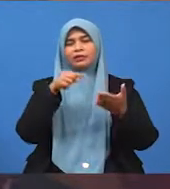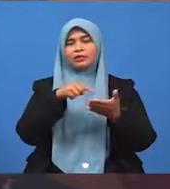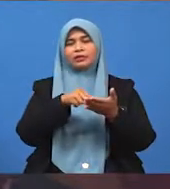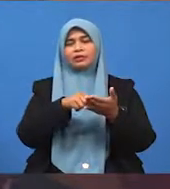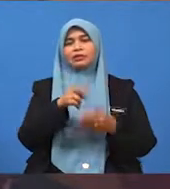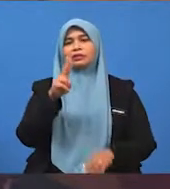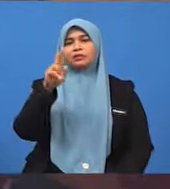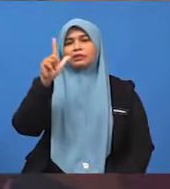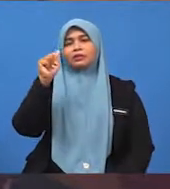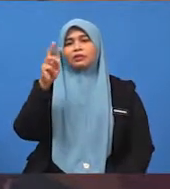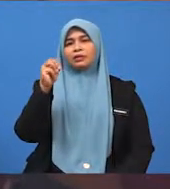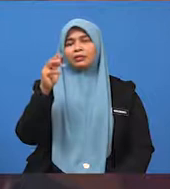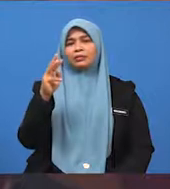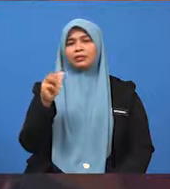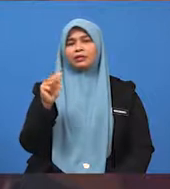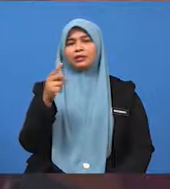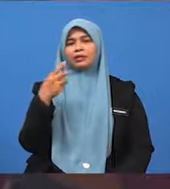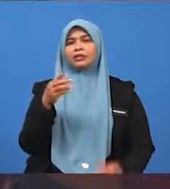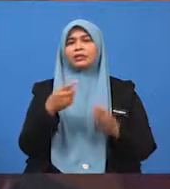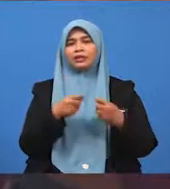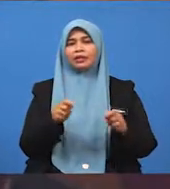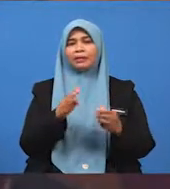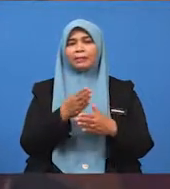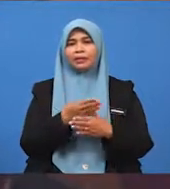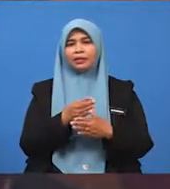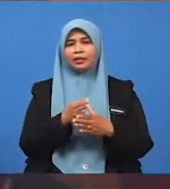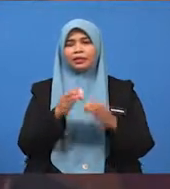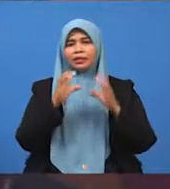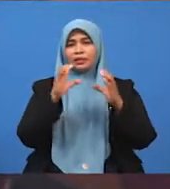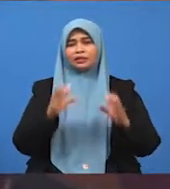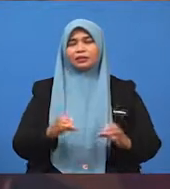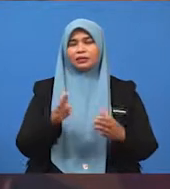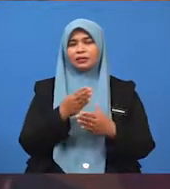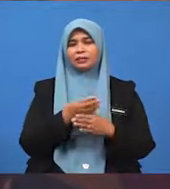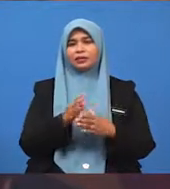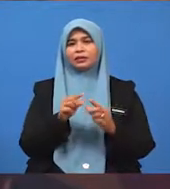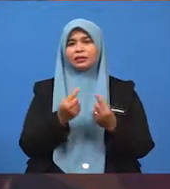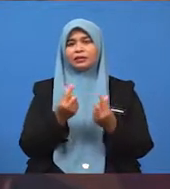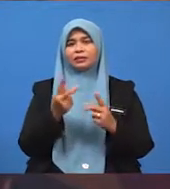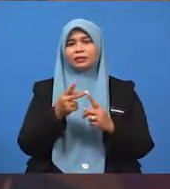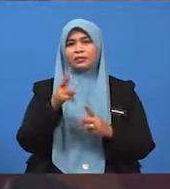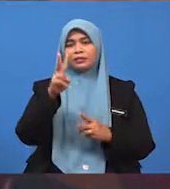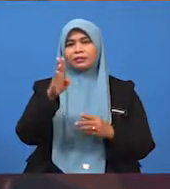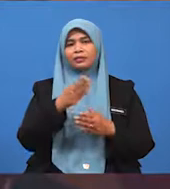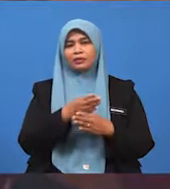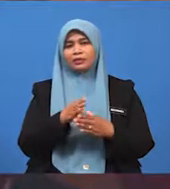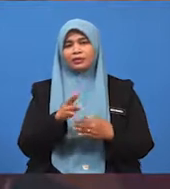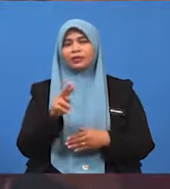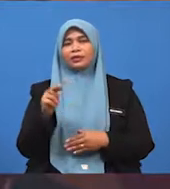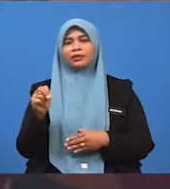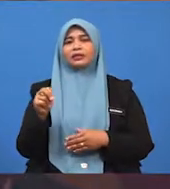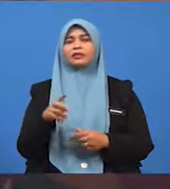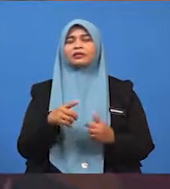ini, ulama telah membahagikan cara penurunan Al-Quran kepada dua